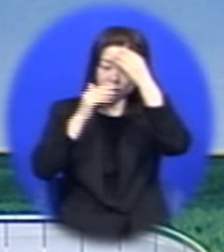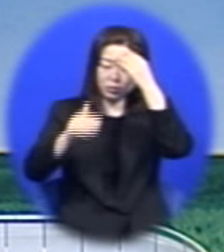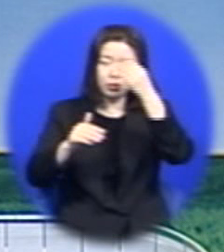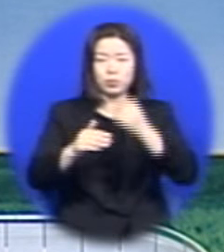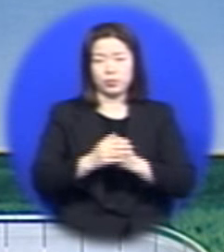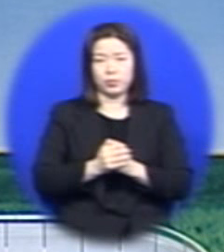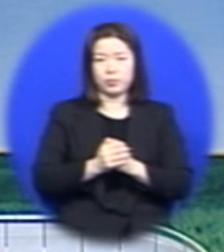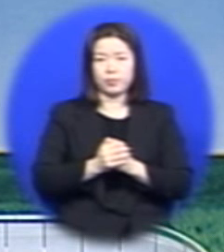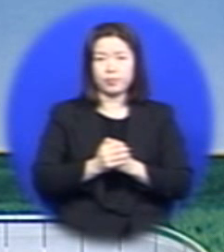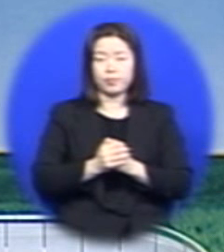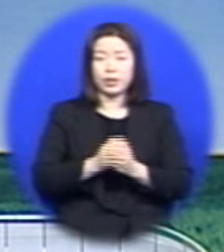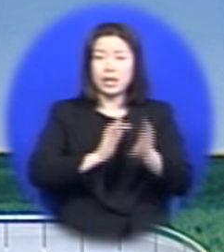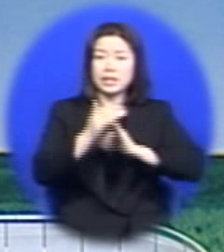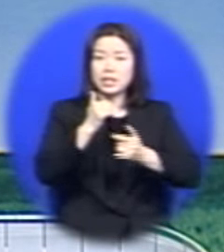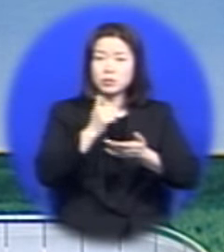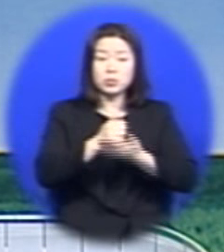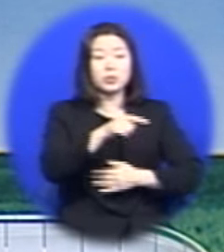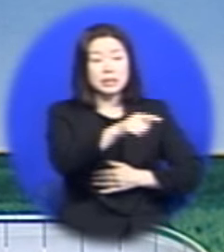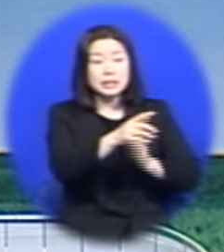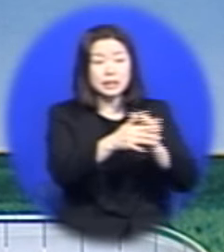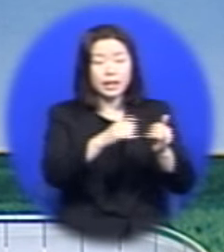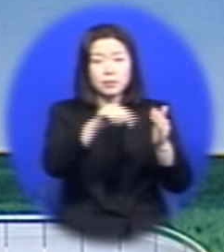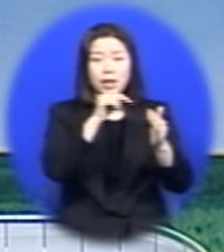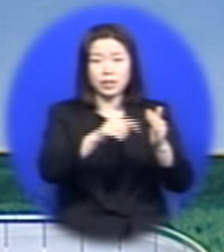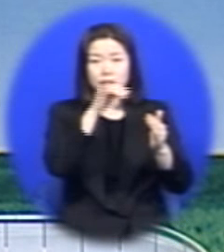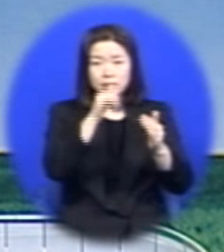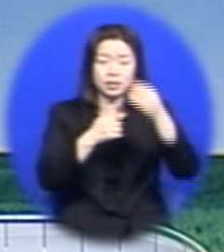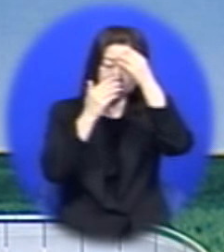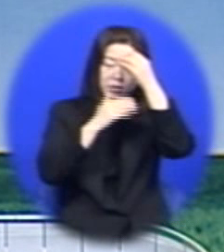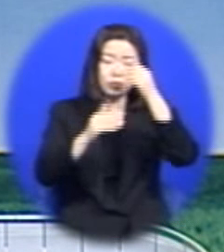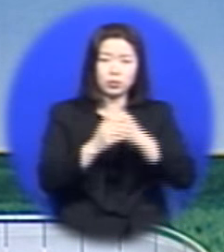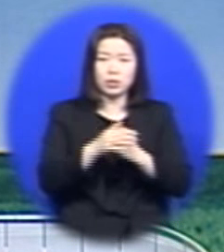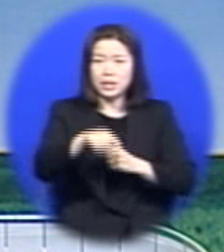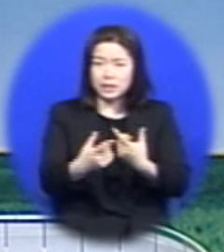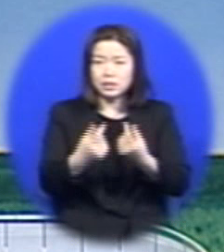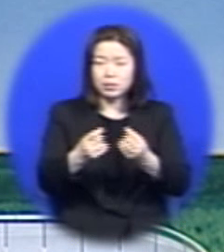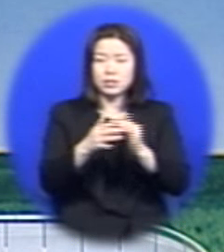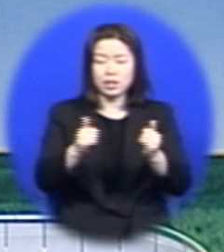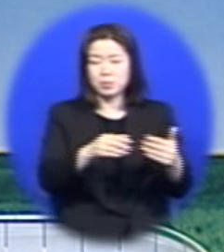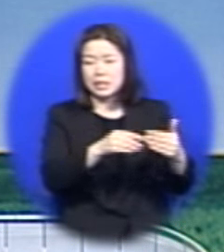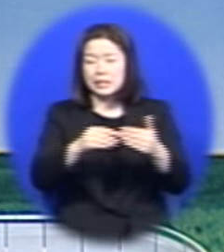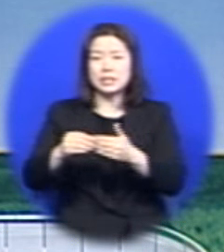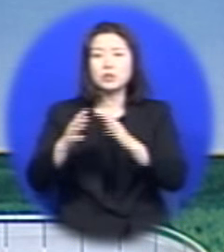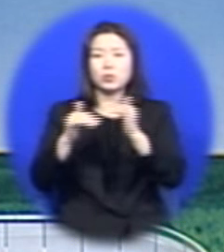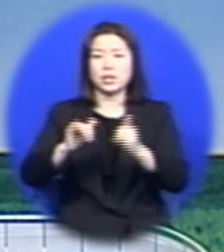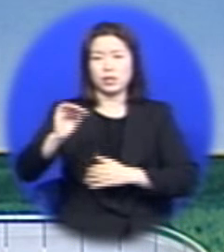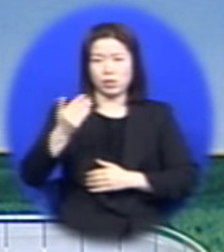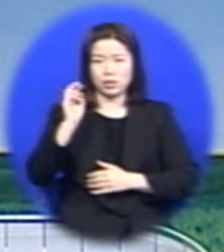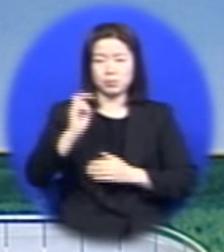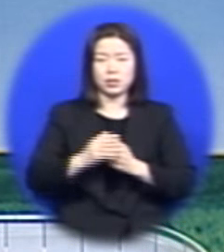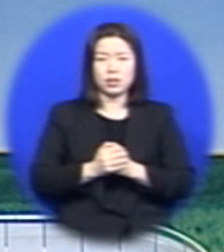성도, 예수님도 그 사람 안에 계신 성도. 이런 사람이 지도자가 돼야 됩니다.